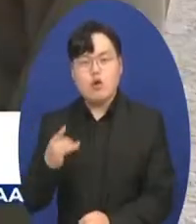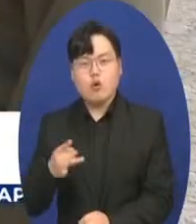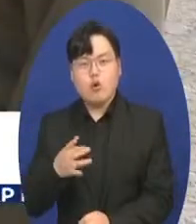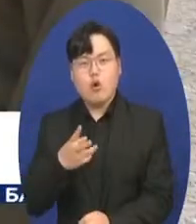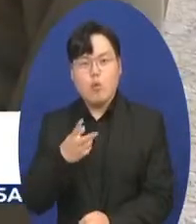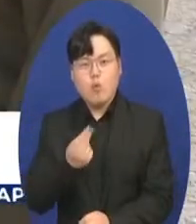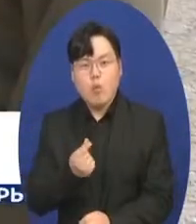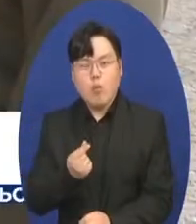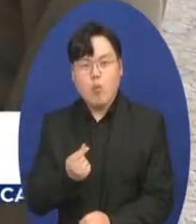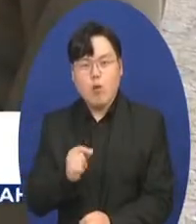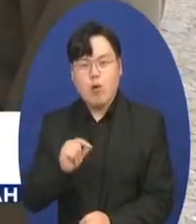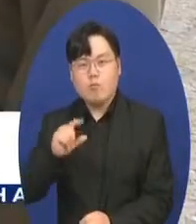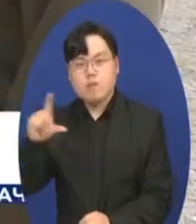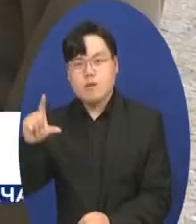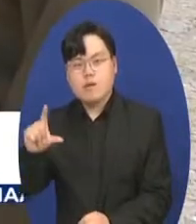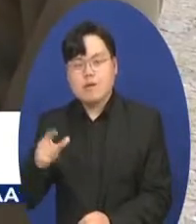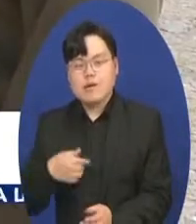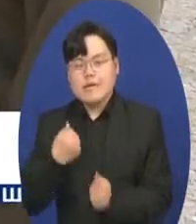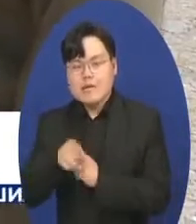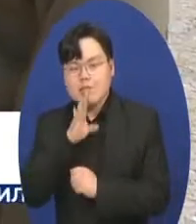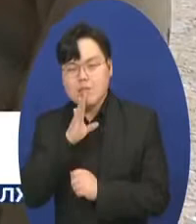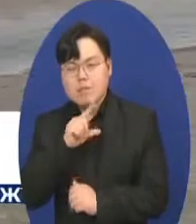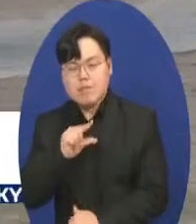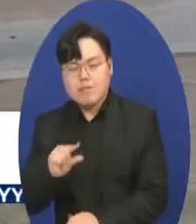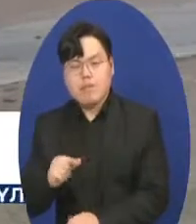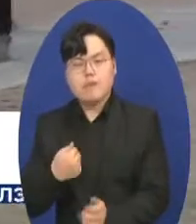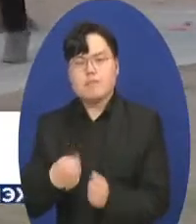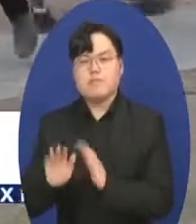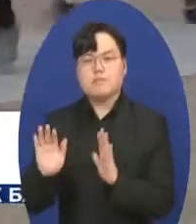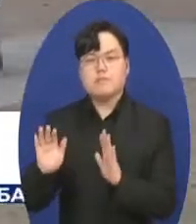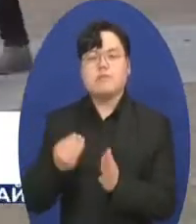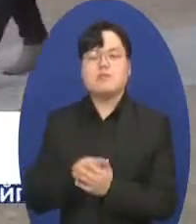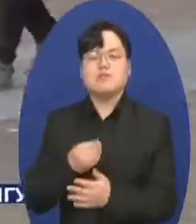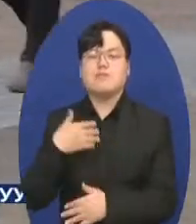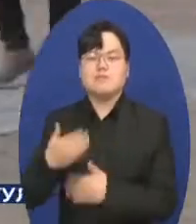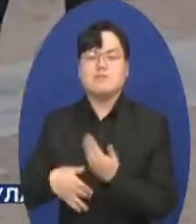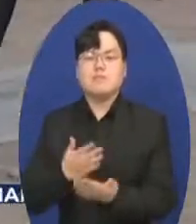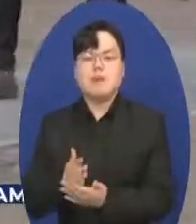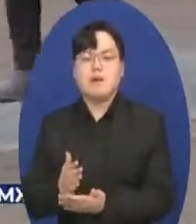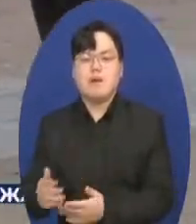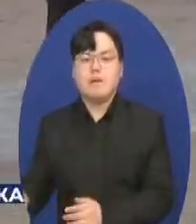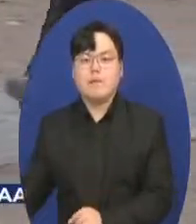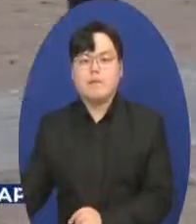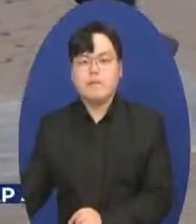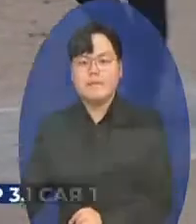хүртэл тушаахаа азнаж, үн тогтвортой боломжтой тушаах саналтай байгааг хэлж байна.